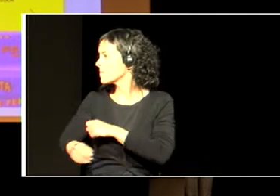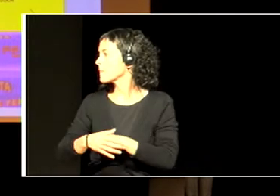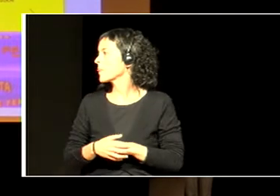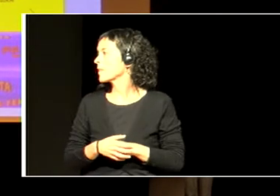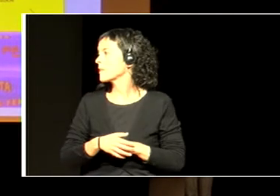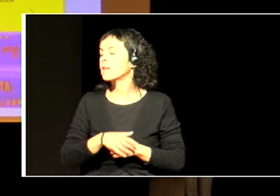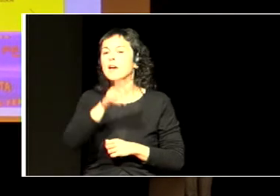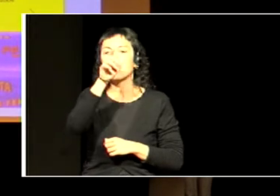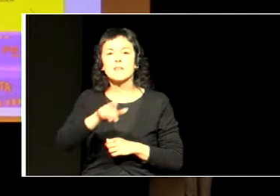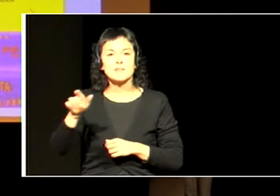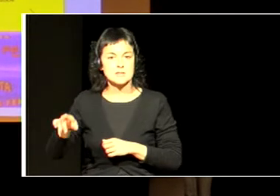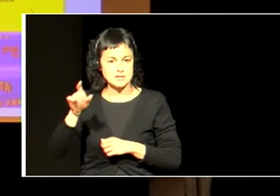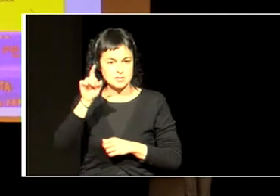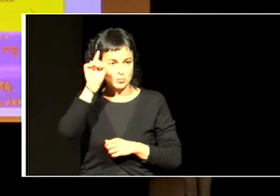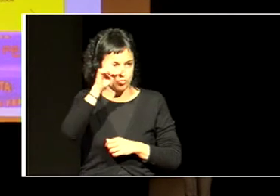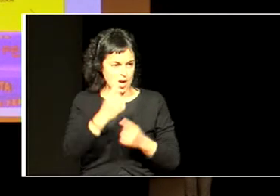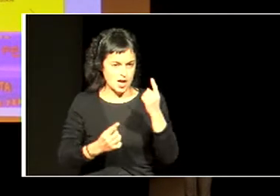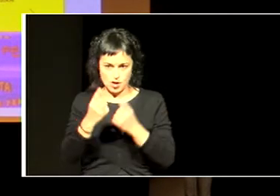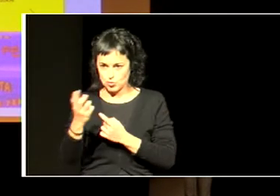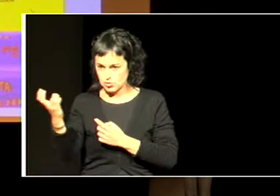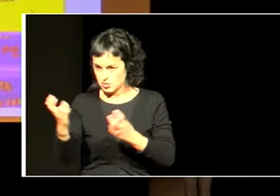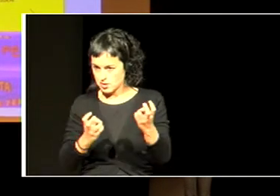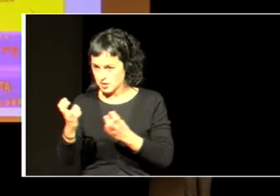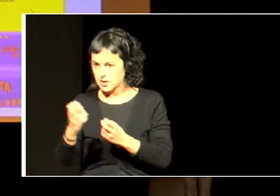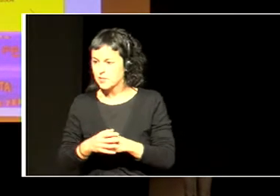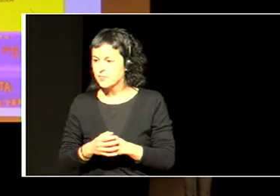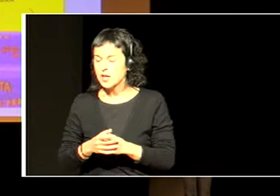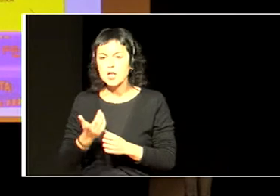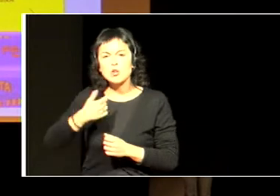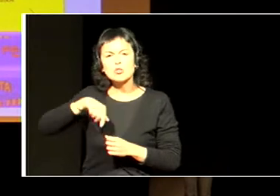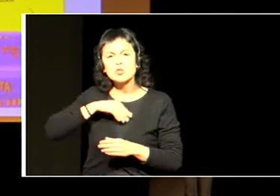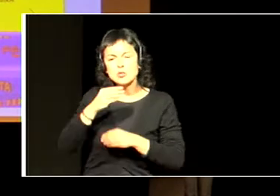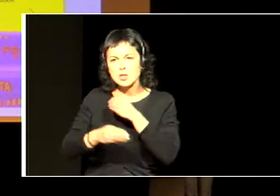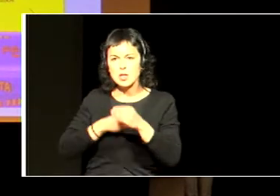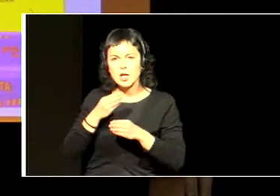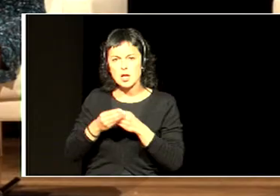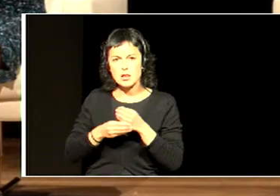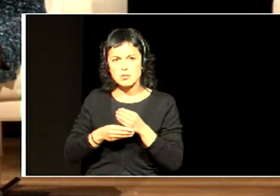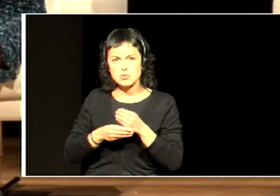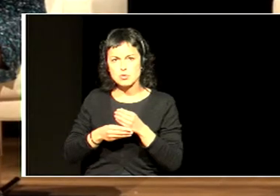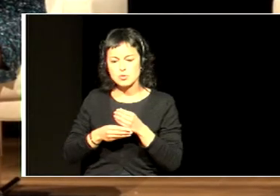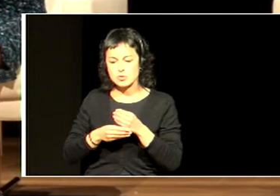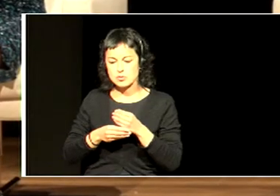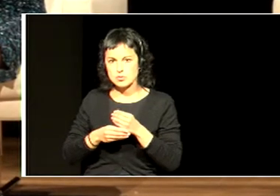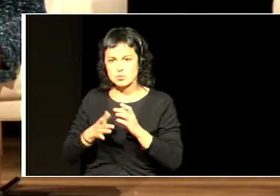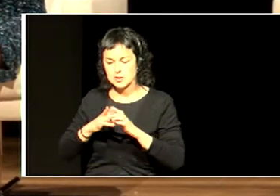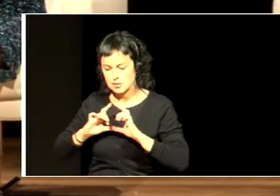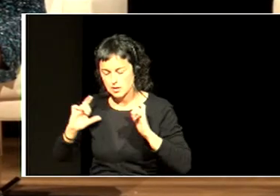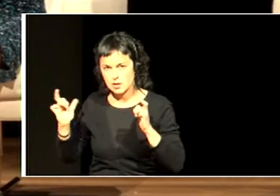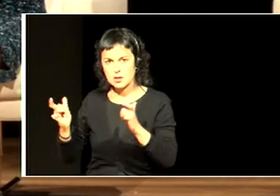irakasleak hemen daude, batzuk implikatuta gaude, ba, ikasle hoiekin bildu behar